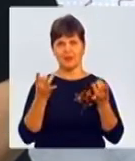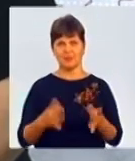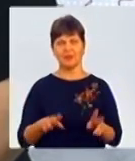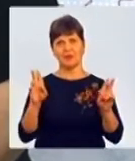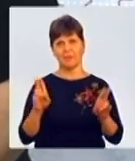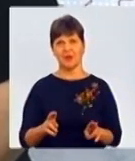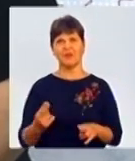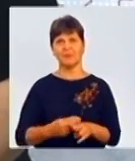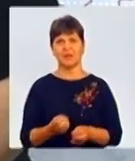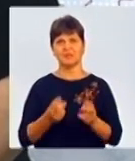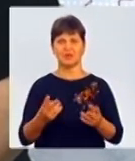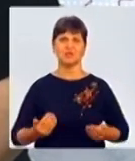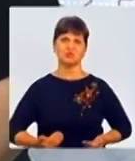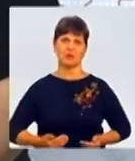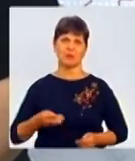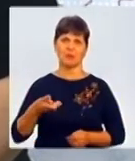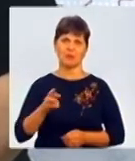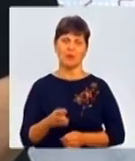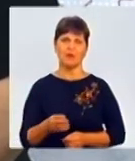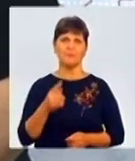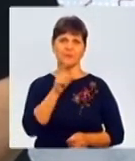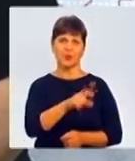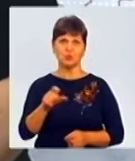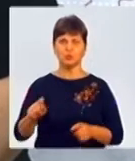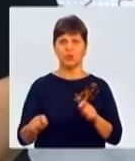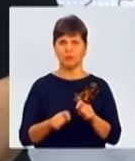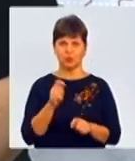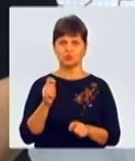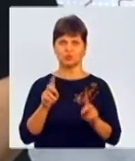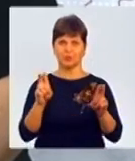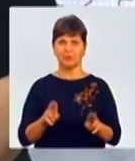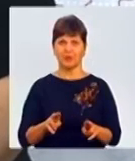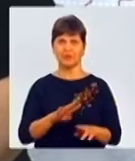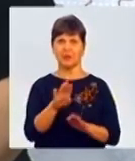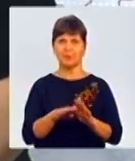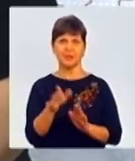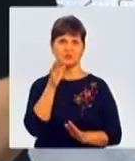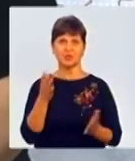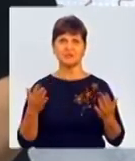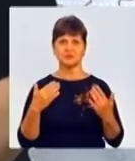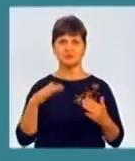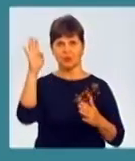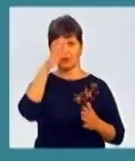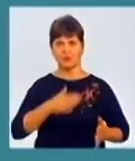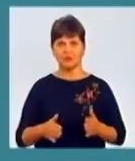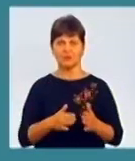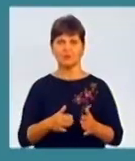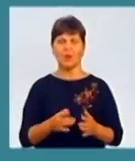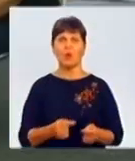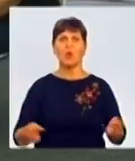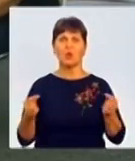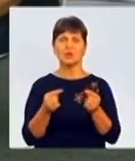безпеки життя. Тобто люди порушують правила під час відпочинку на водоймах. Конкретна ситуація з чоловіком в